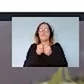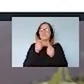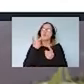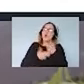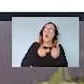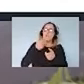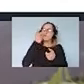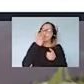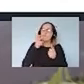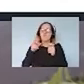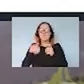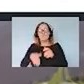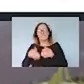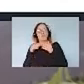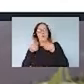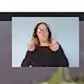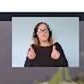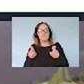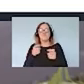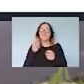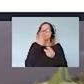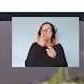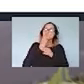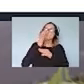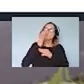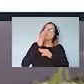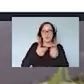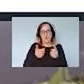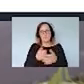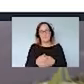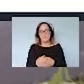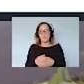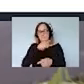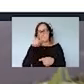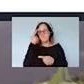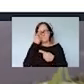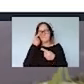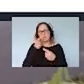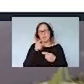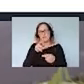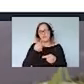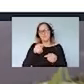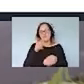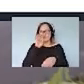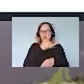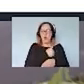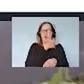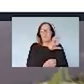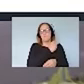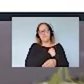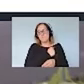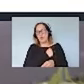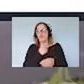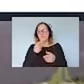robić ciekawego w domu albo co mogłyby robić ciekawego w przyszłości. I myślę, że tutaj to i szkolnie, i bibliotekarsko